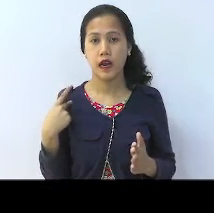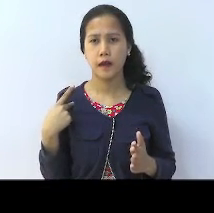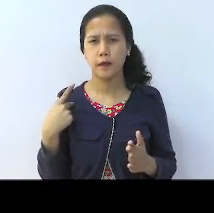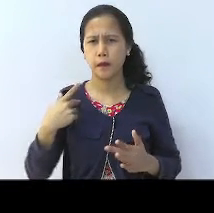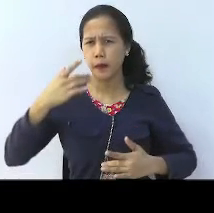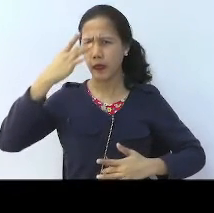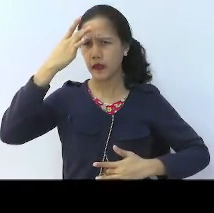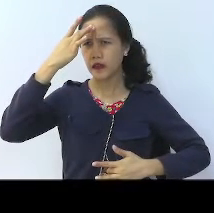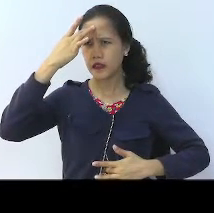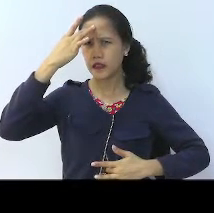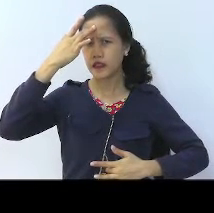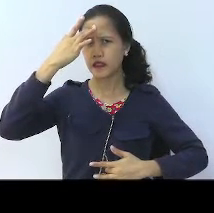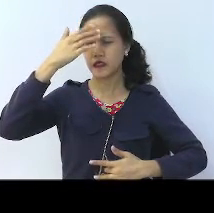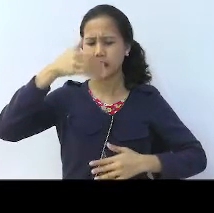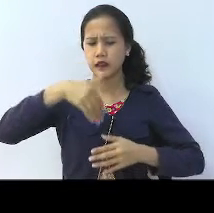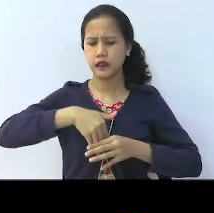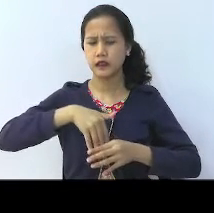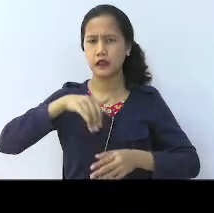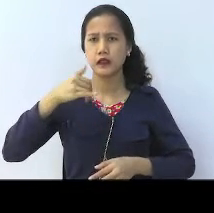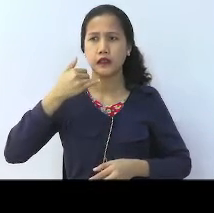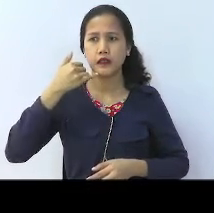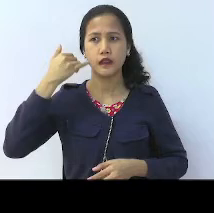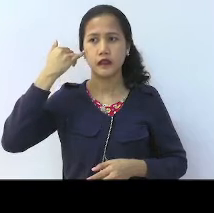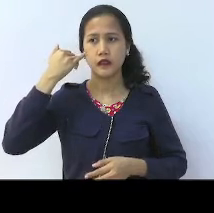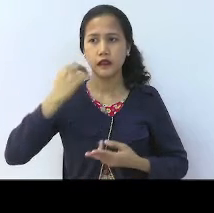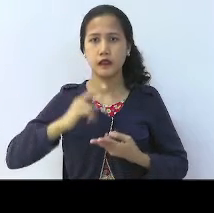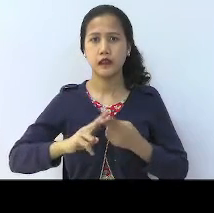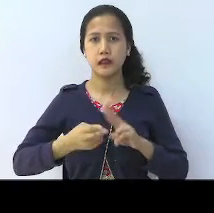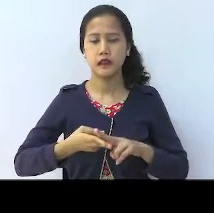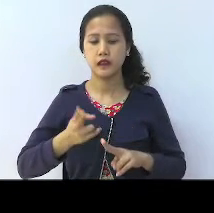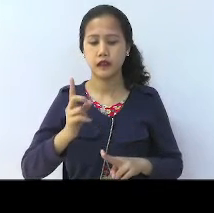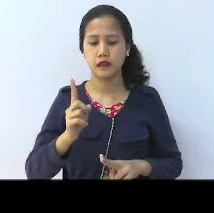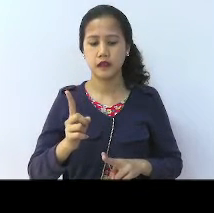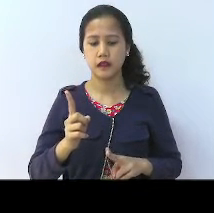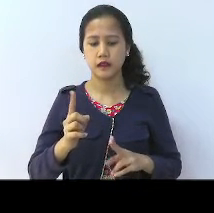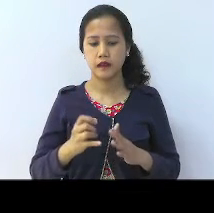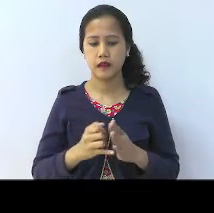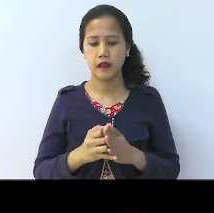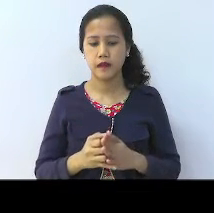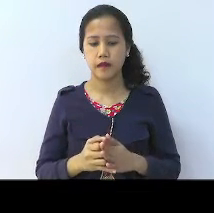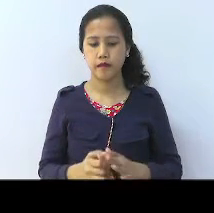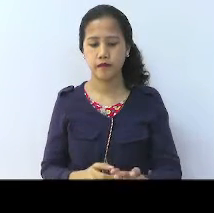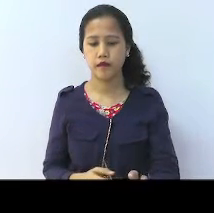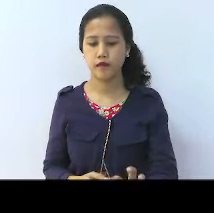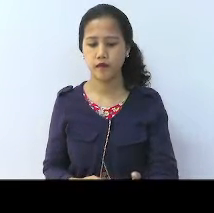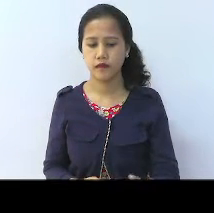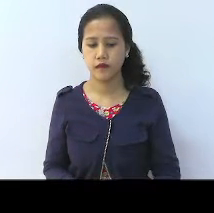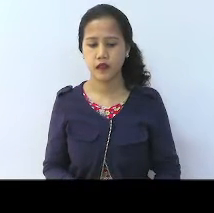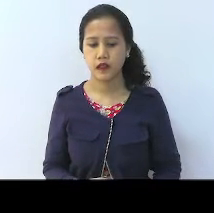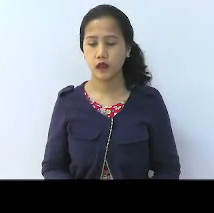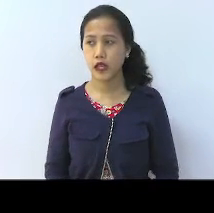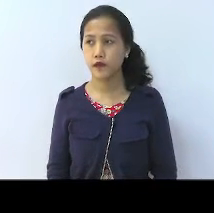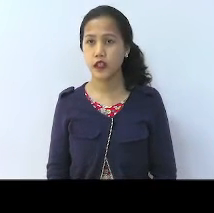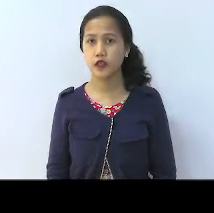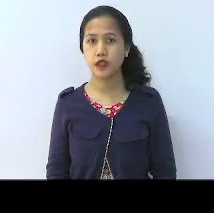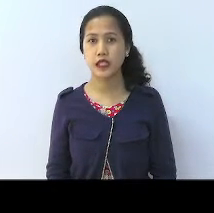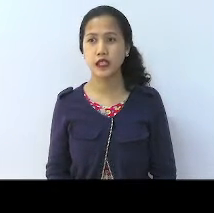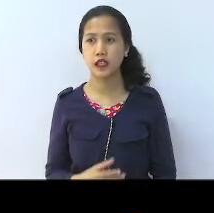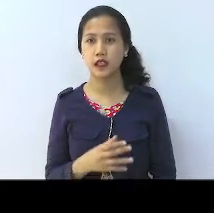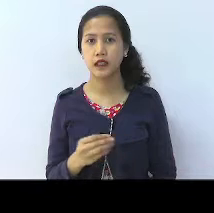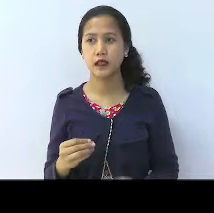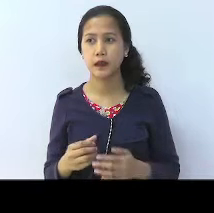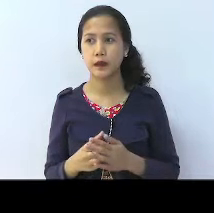leeg, ibig sabihin, pwede ka ring mataas ang tsansa mo na magkaroon ng TMD. Yan. Sa